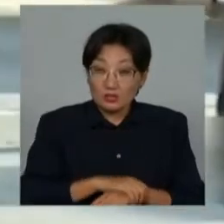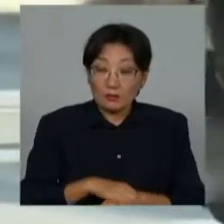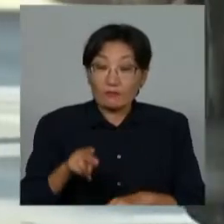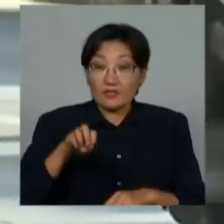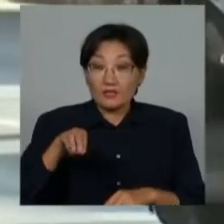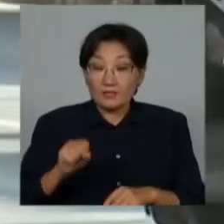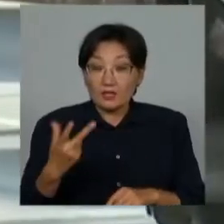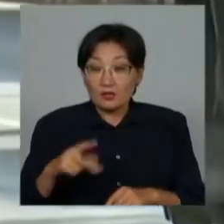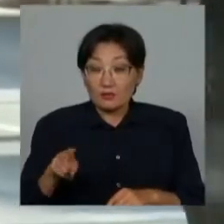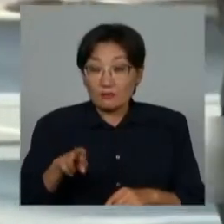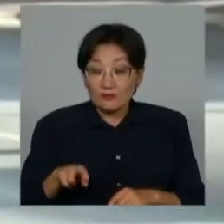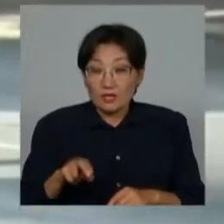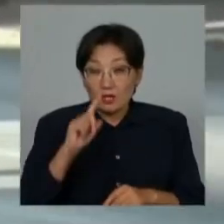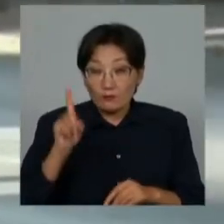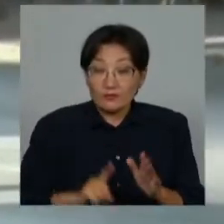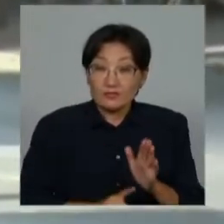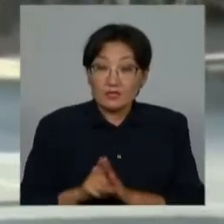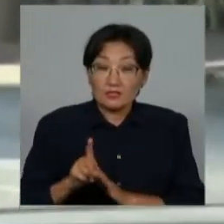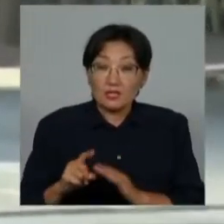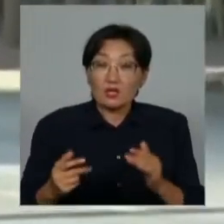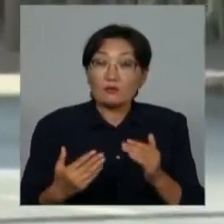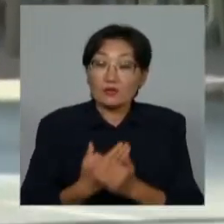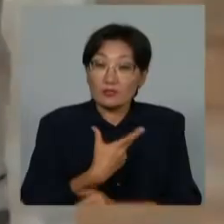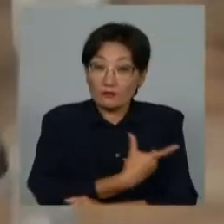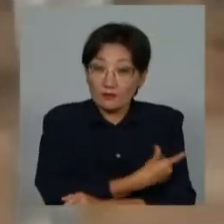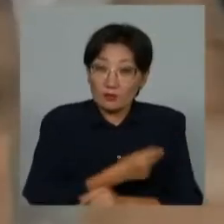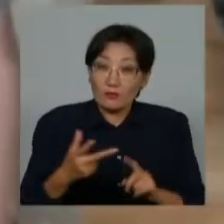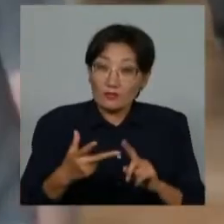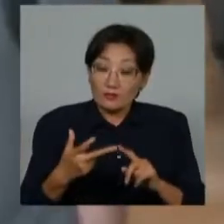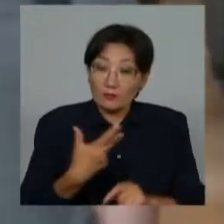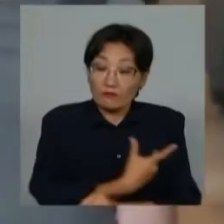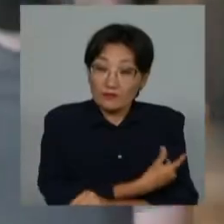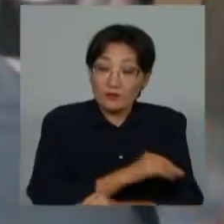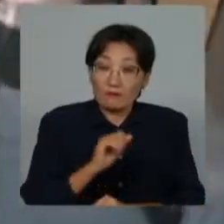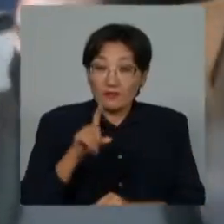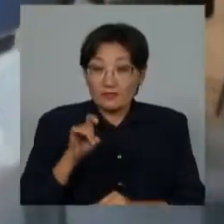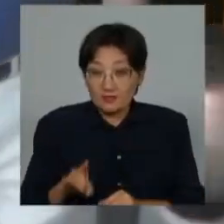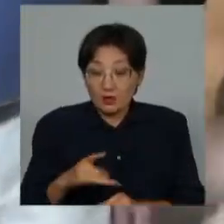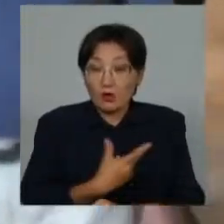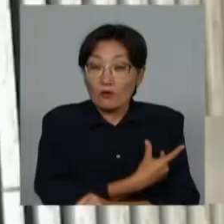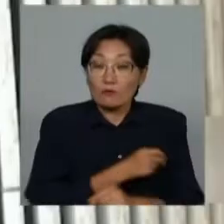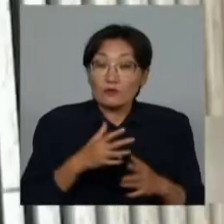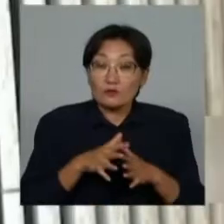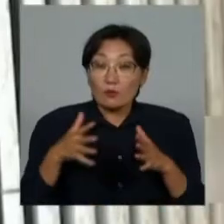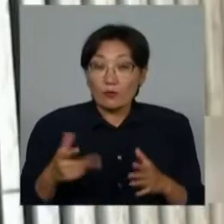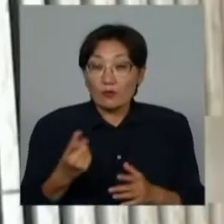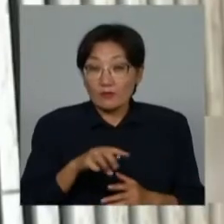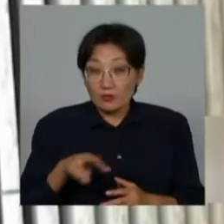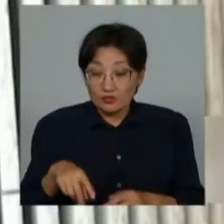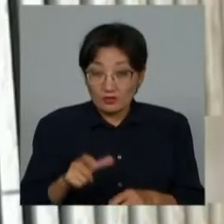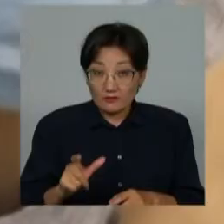С 30 июля в Израиле началась ревакцинация. Третьим компонентом препарата Pfizer привились уже более 1 000 000